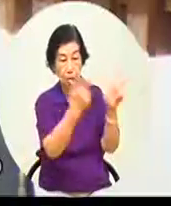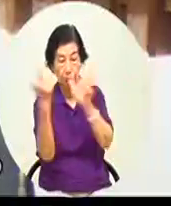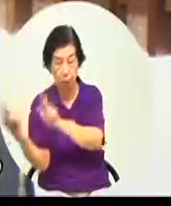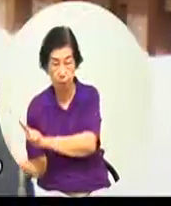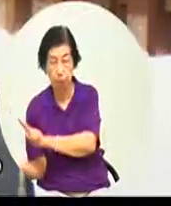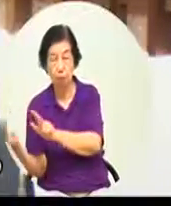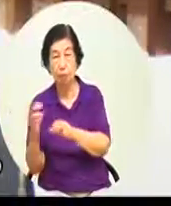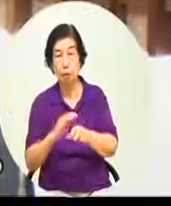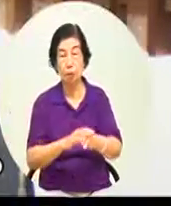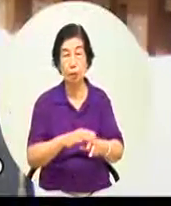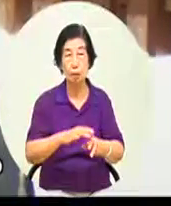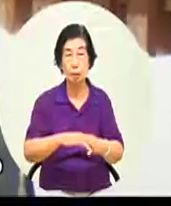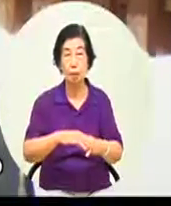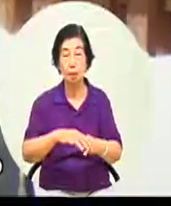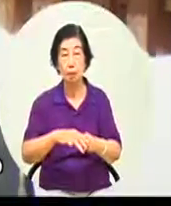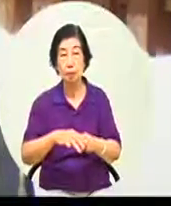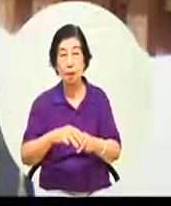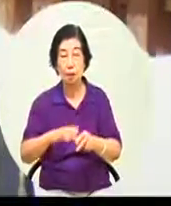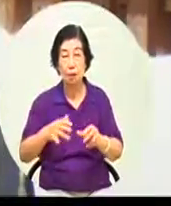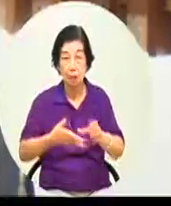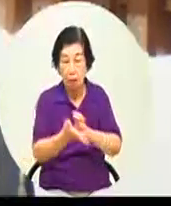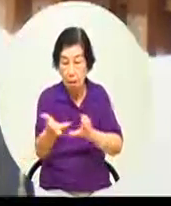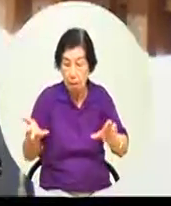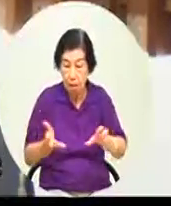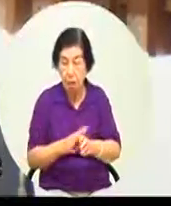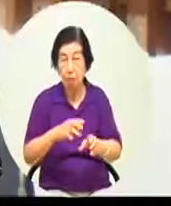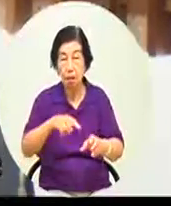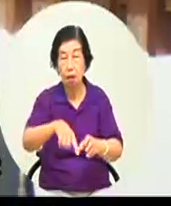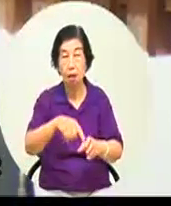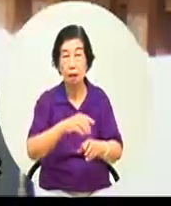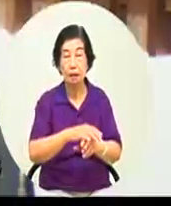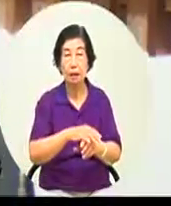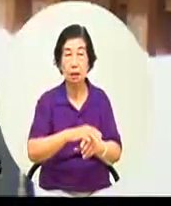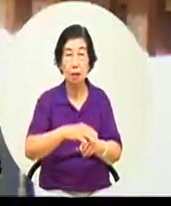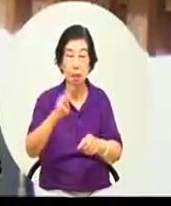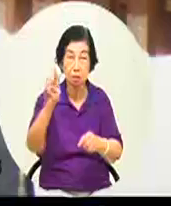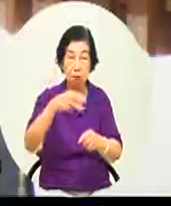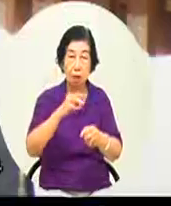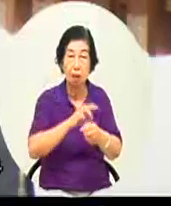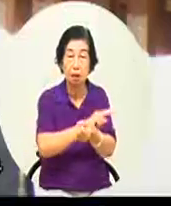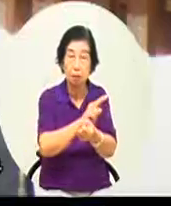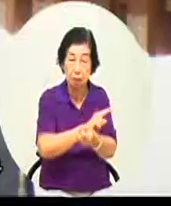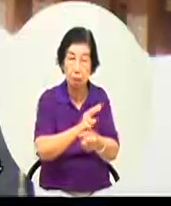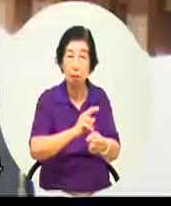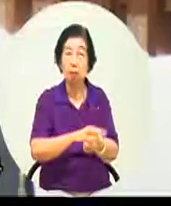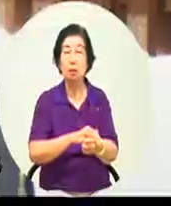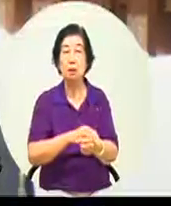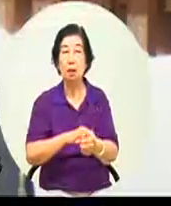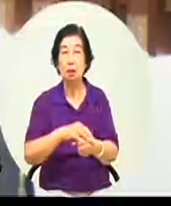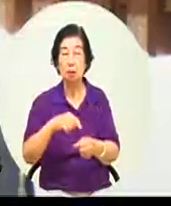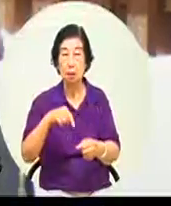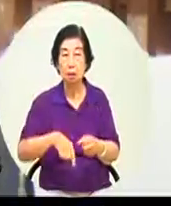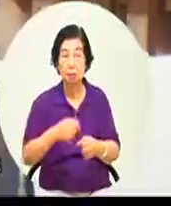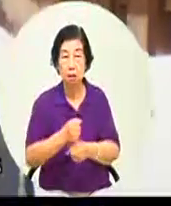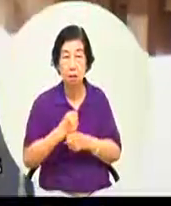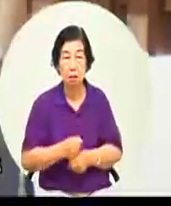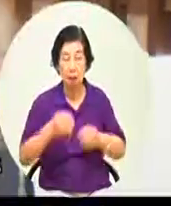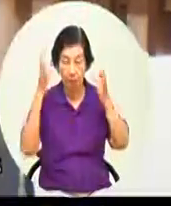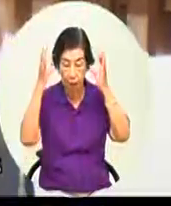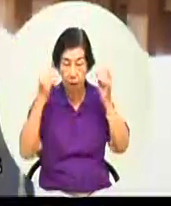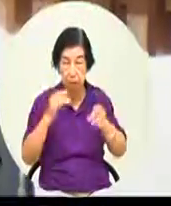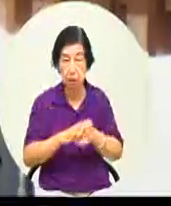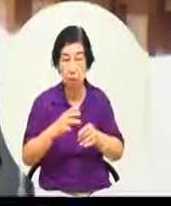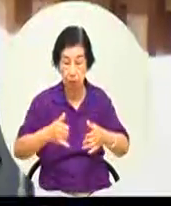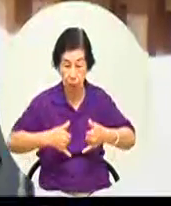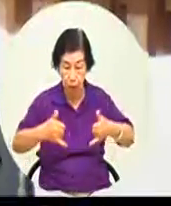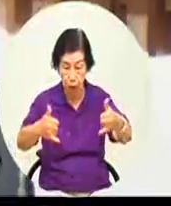这样哈，也是哈间隔来讲哈，三拉过的时阵哈，因为嘉深那么下遐，伊拢爱经过这条道路，哈，出来安呢市